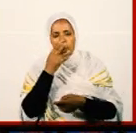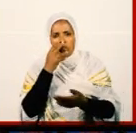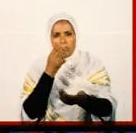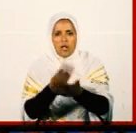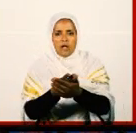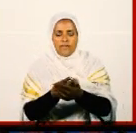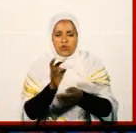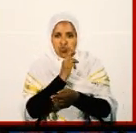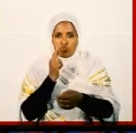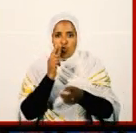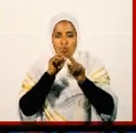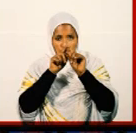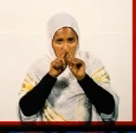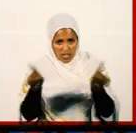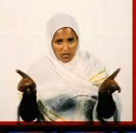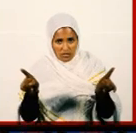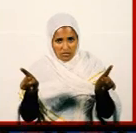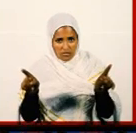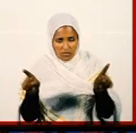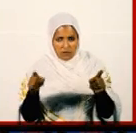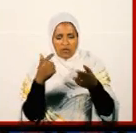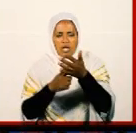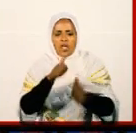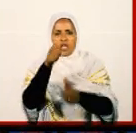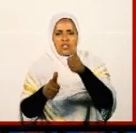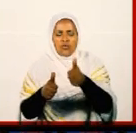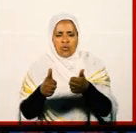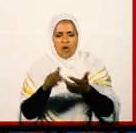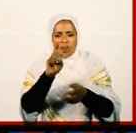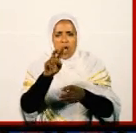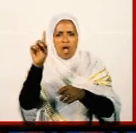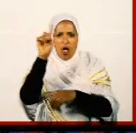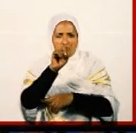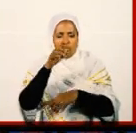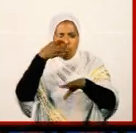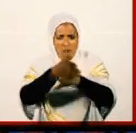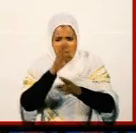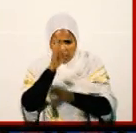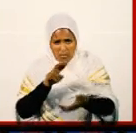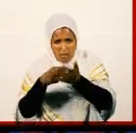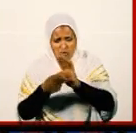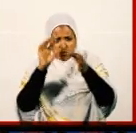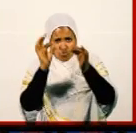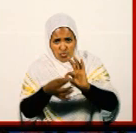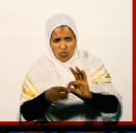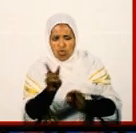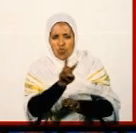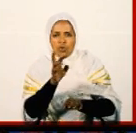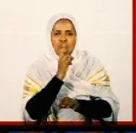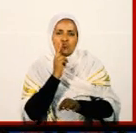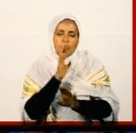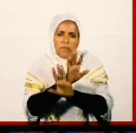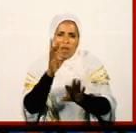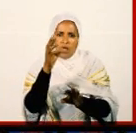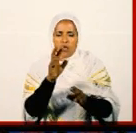ጾሙ ግን መቼ ሊያከብሩት ነው ፋሲካው? ከሀያ አንድ በኋላ ነው ፋሲካው የሚከበር ማለት ነው። ሁለት ሱባኤ እኮ ነው።